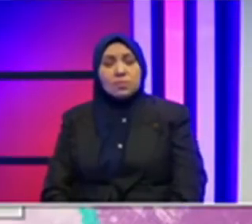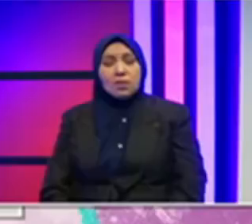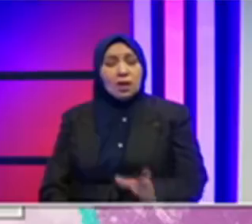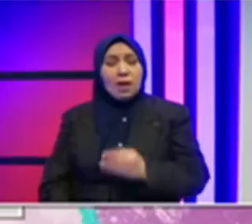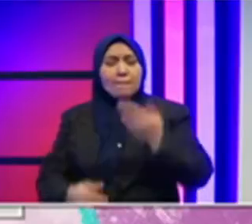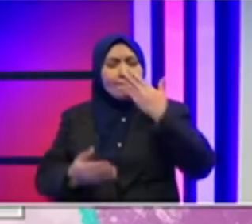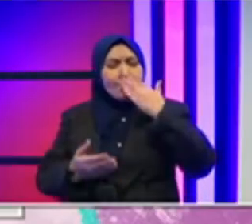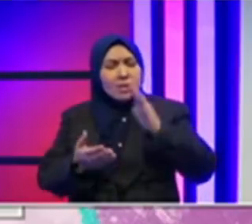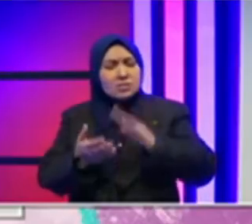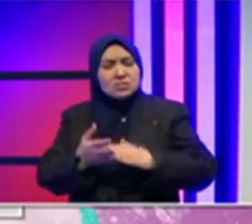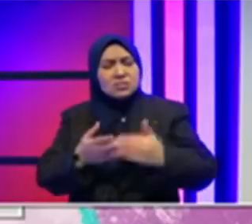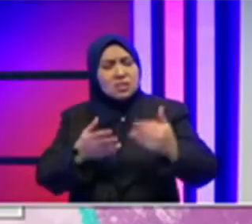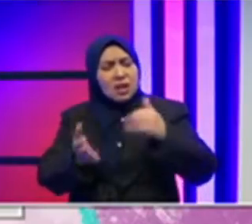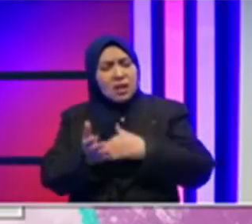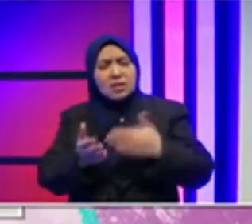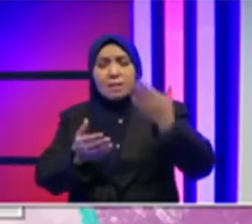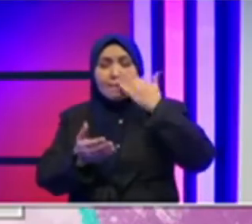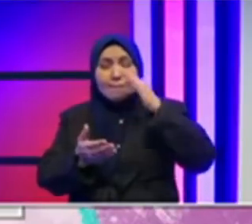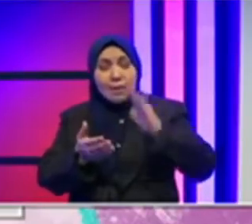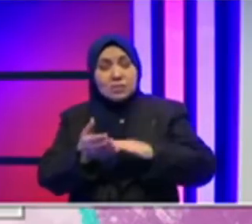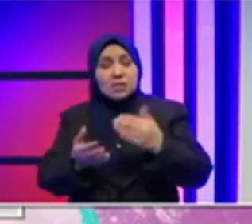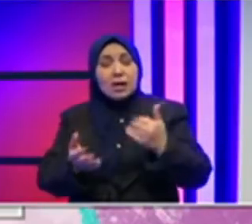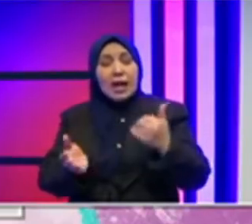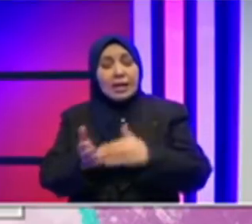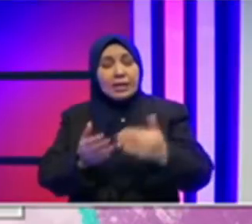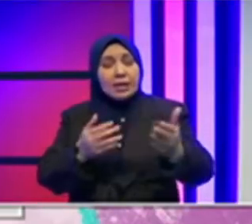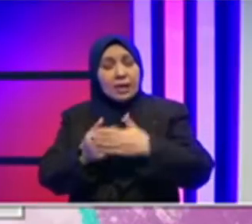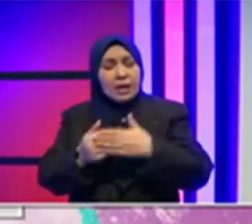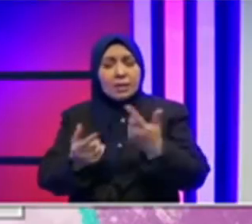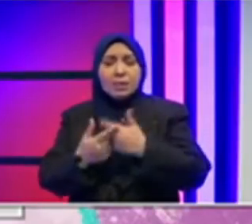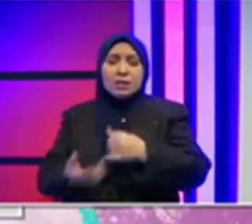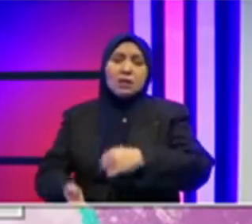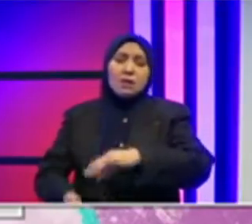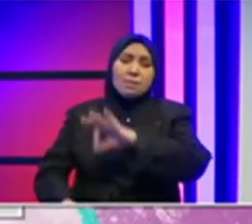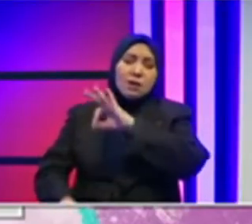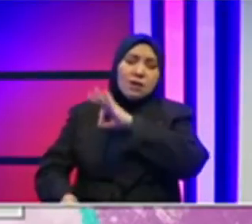لبئس المولى ولبئس